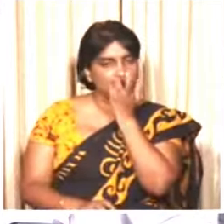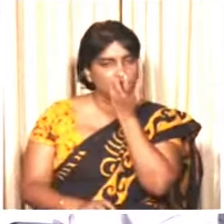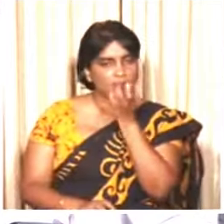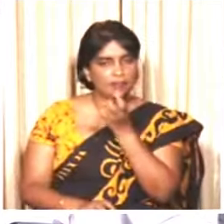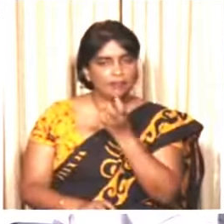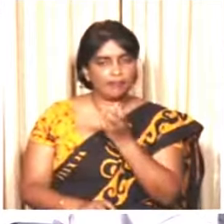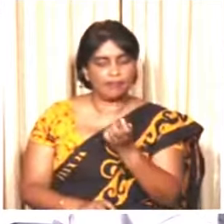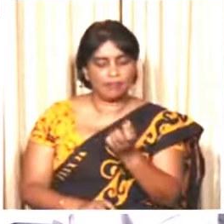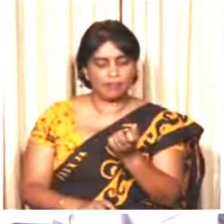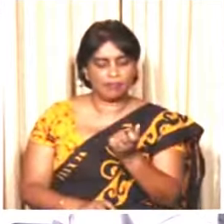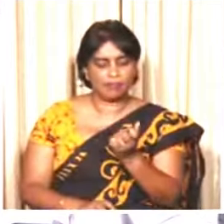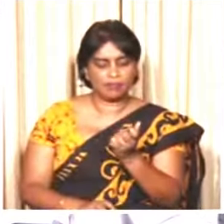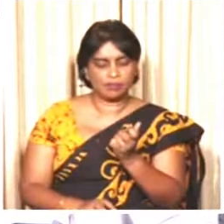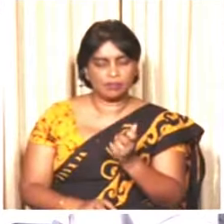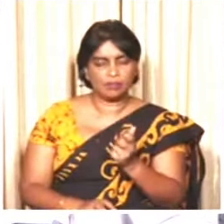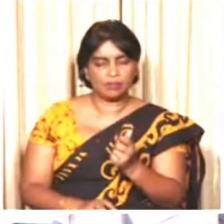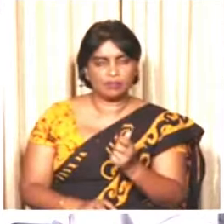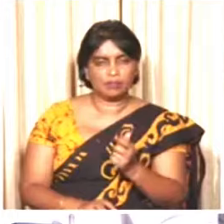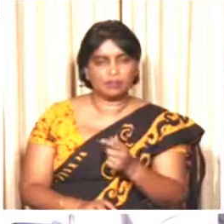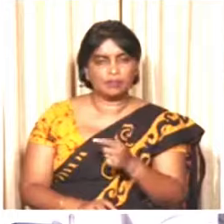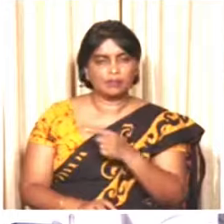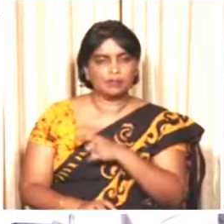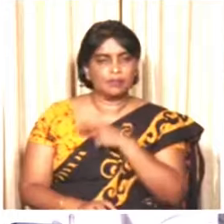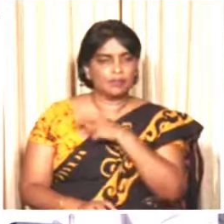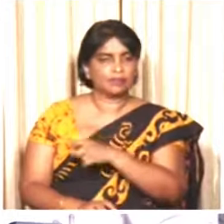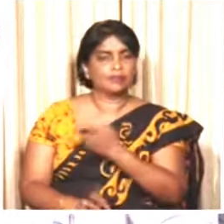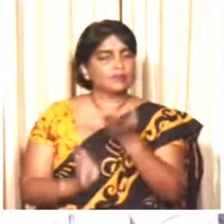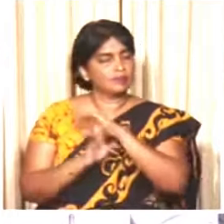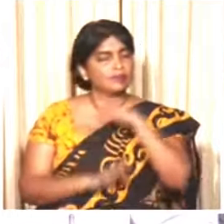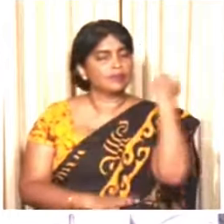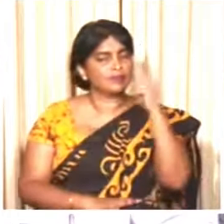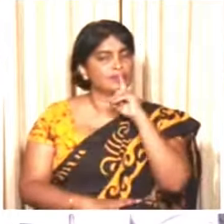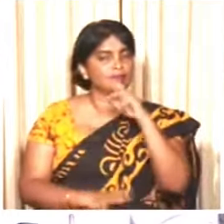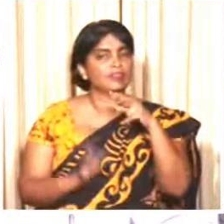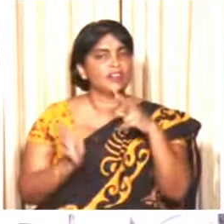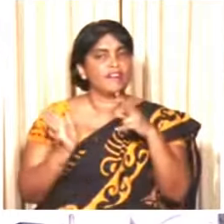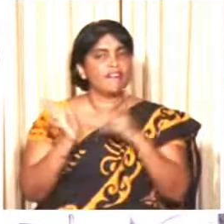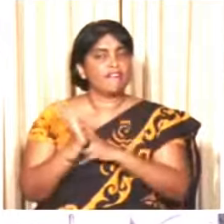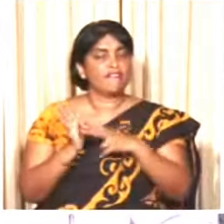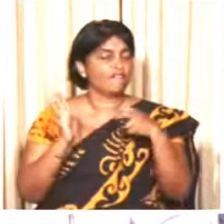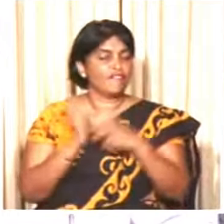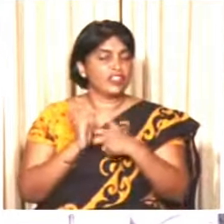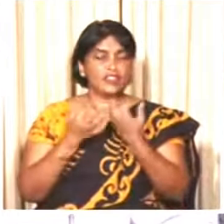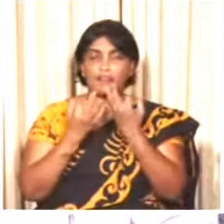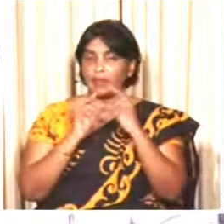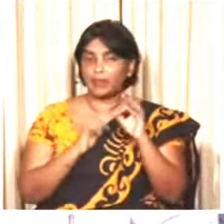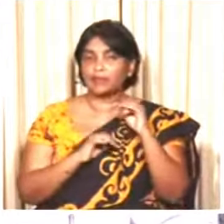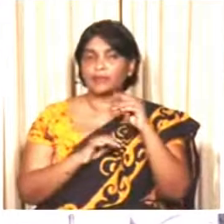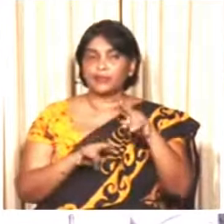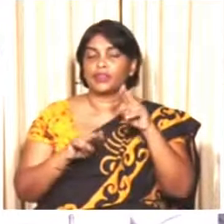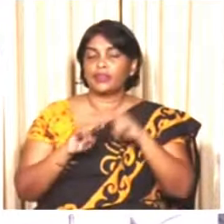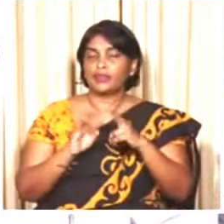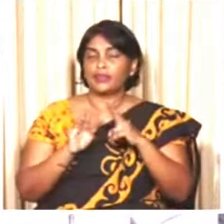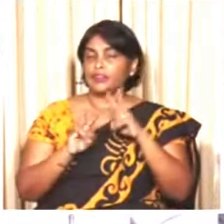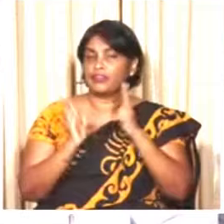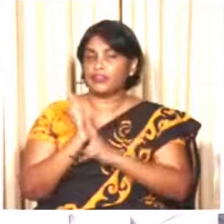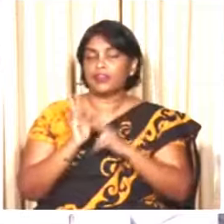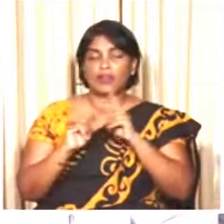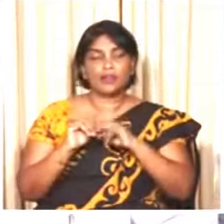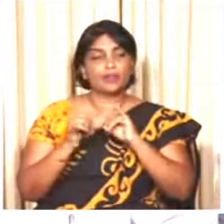හැන්සඩ් එක ගෙන්නන්න. මෙතුමා ගියසරේ කතාව කරනකොට වීසා ෆ්‍රී කියලා ඒකට VFS එක ගැන කතා